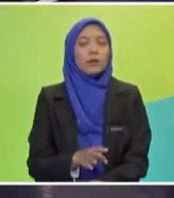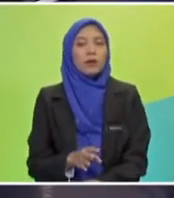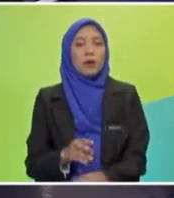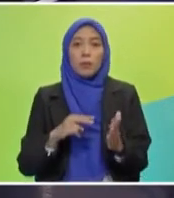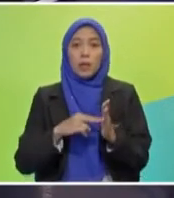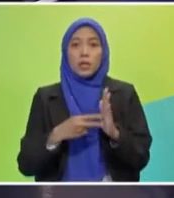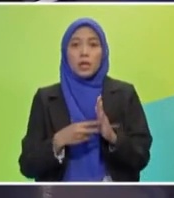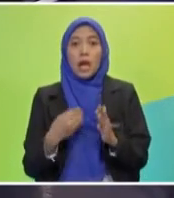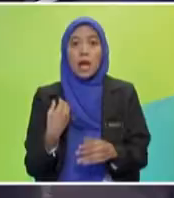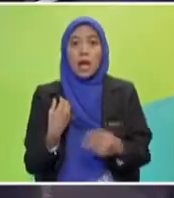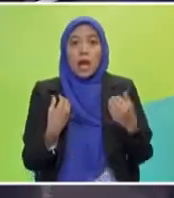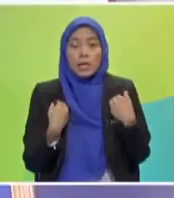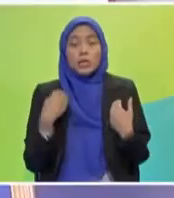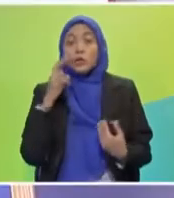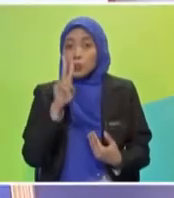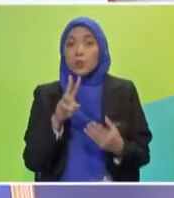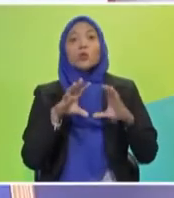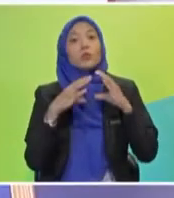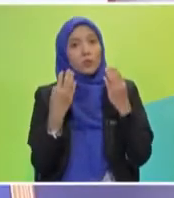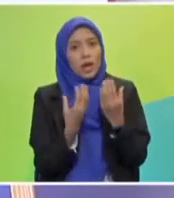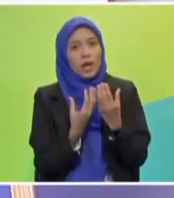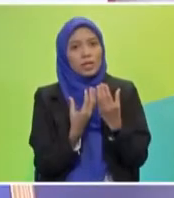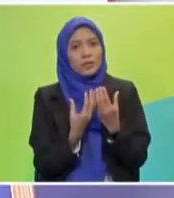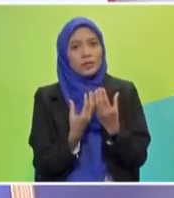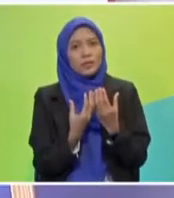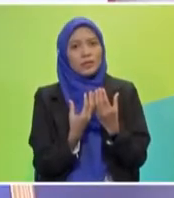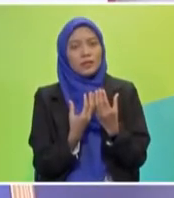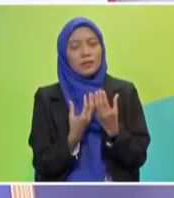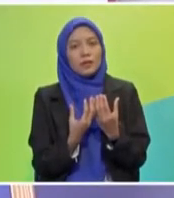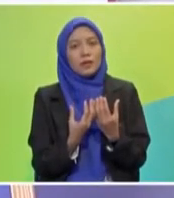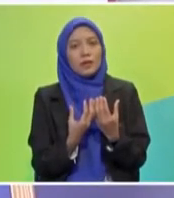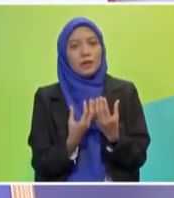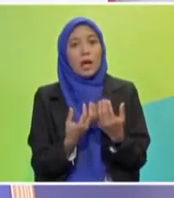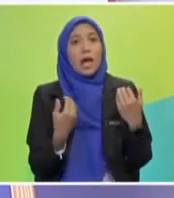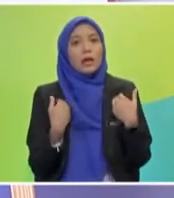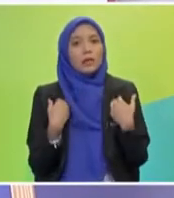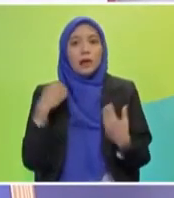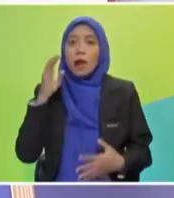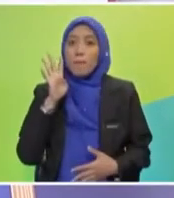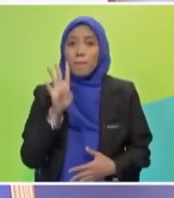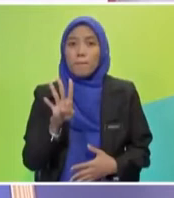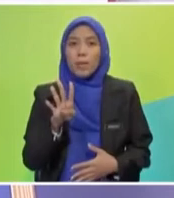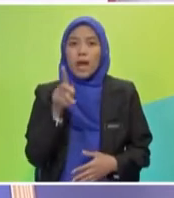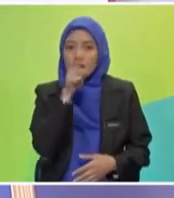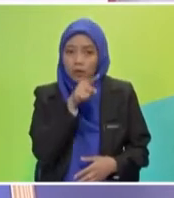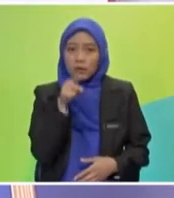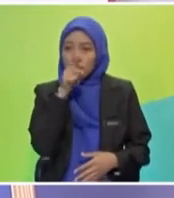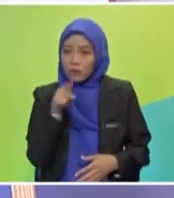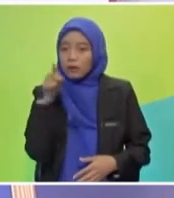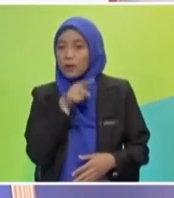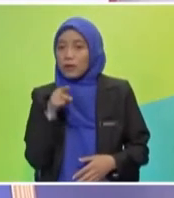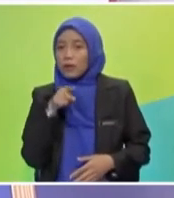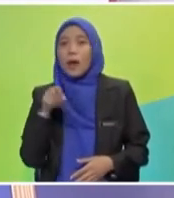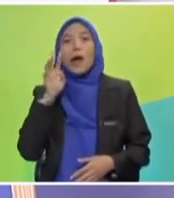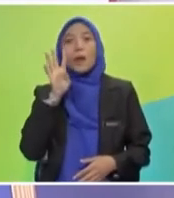2 kumpulan. 2 kumpulan. Okey, dan setiap satu kumpulan itu ada 4 butang. Okey, 4 butang. Okey. So kita ada 4 ke satu